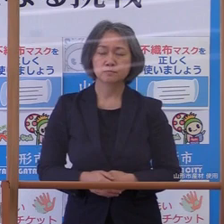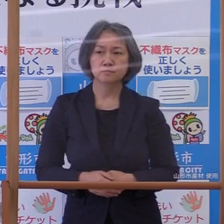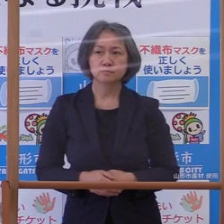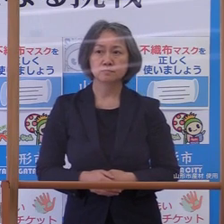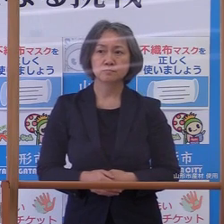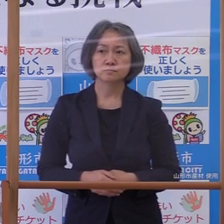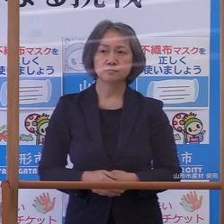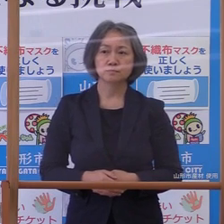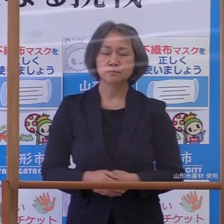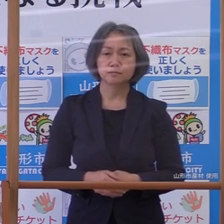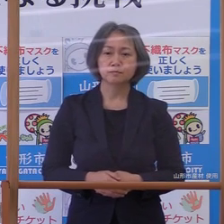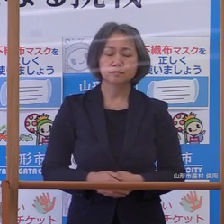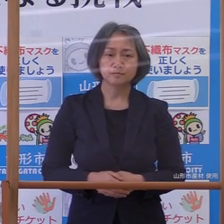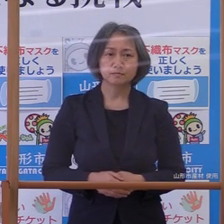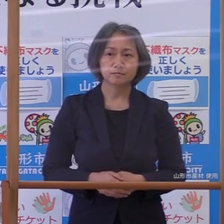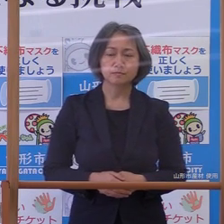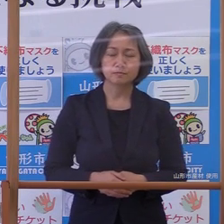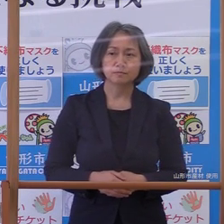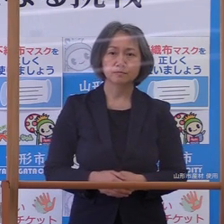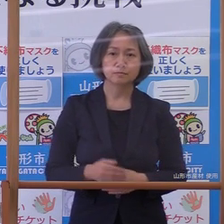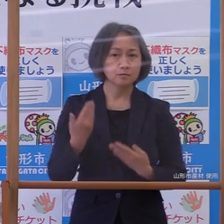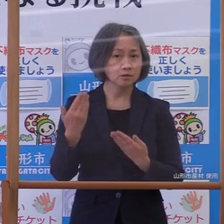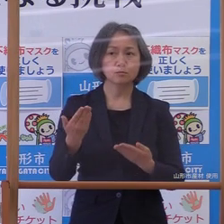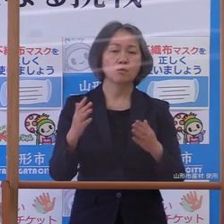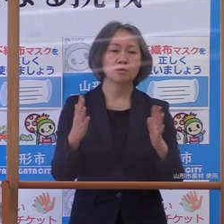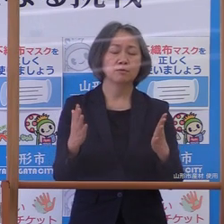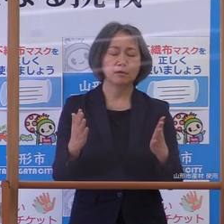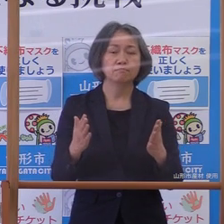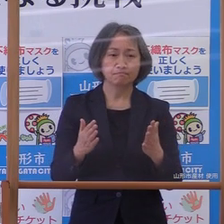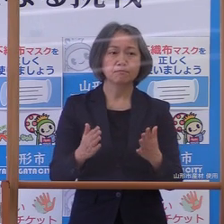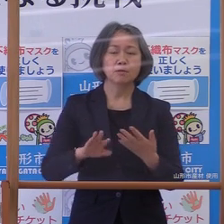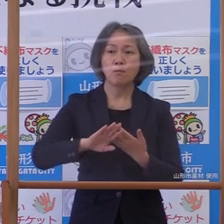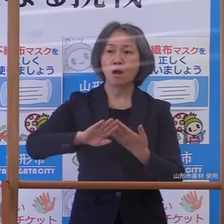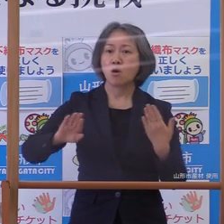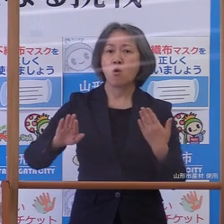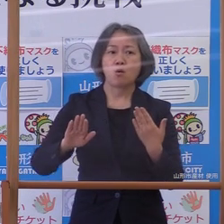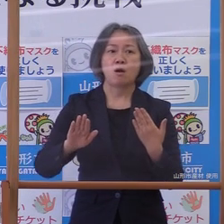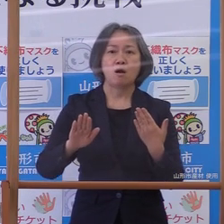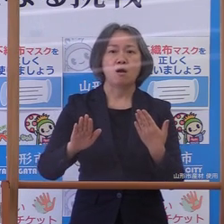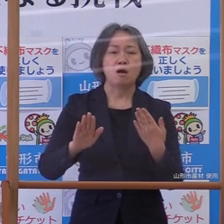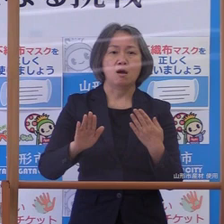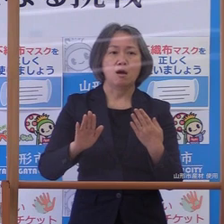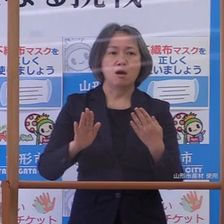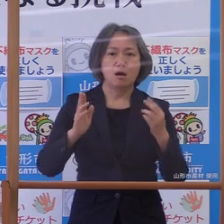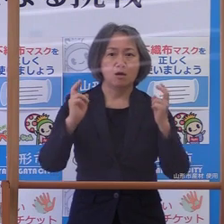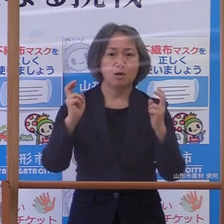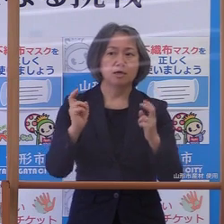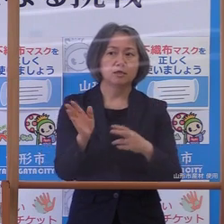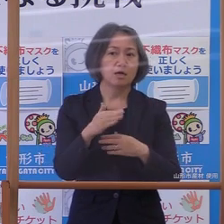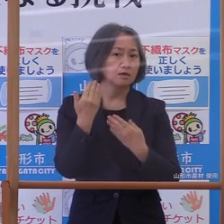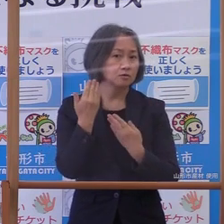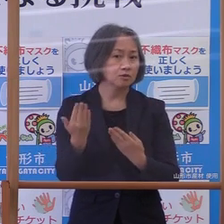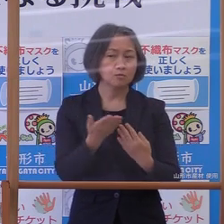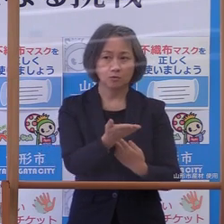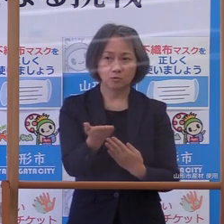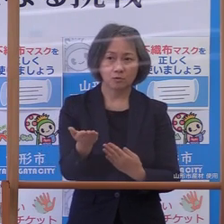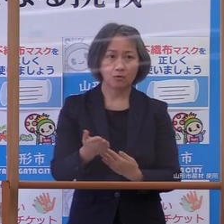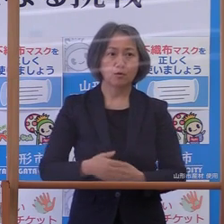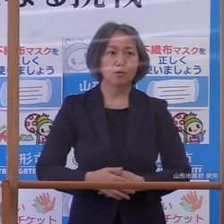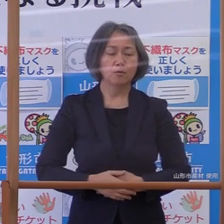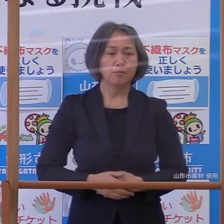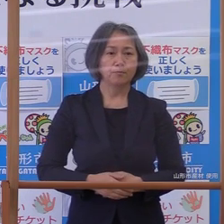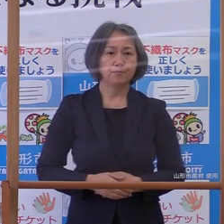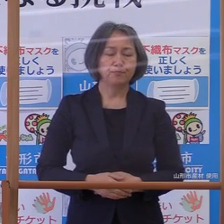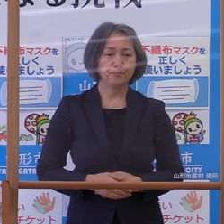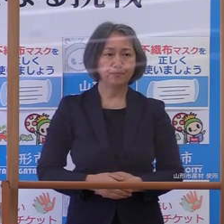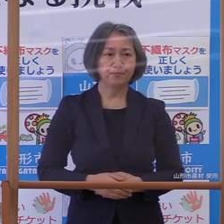あ、よろしいですか。はい。それでは、幹事社以外の皆様からお受けいたしたいと思います。いかがでしょうか。読